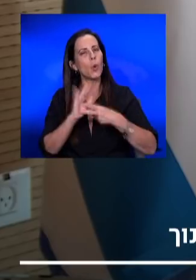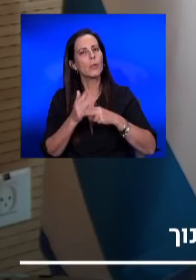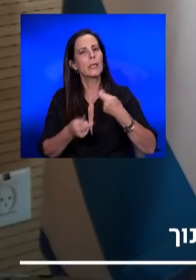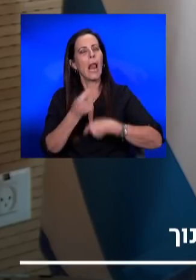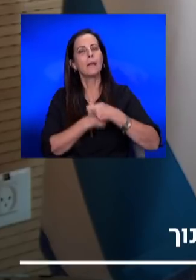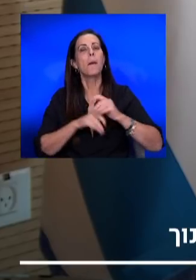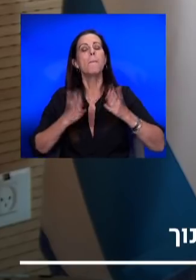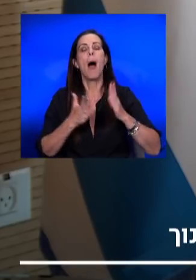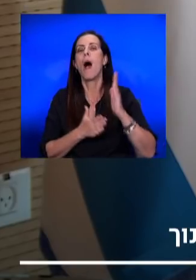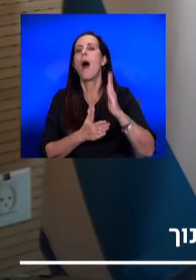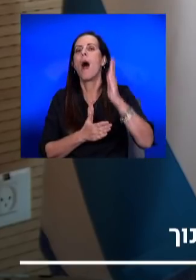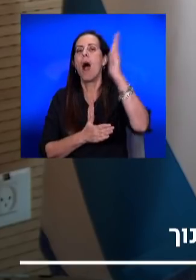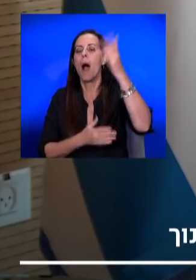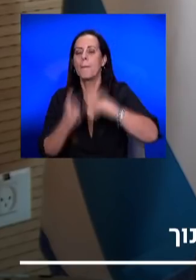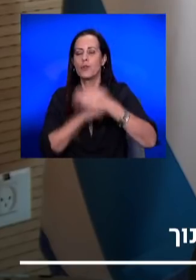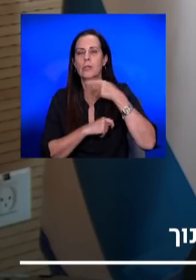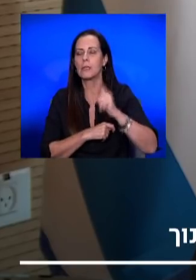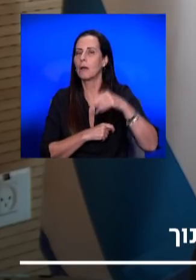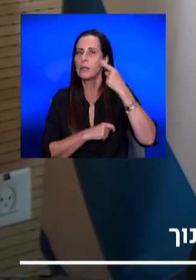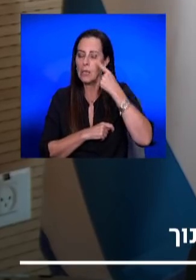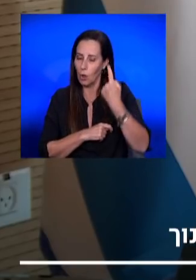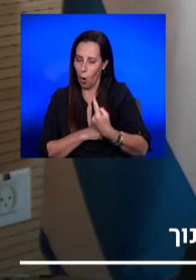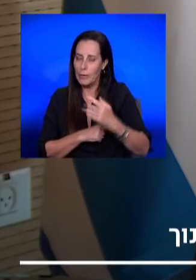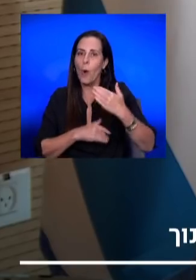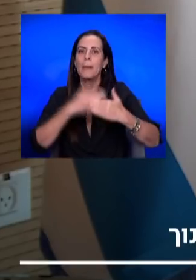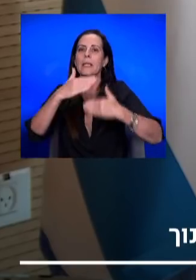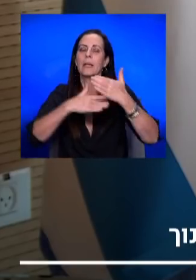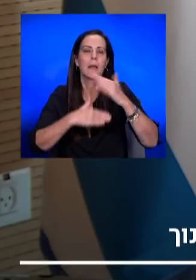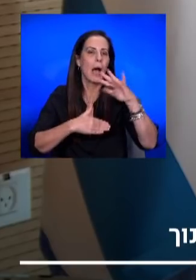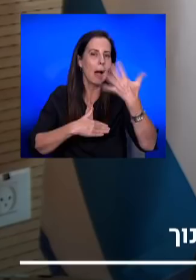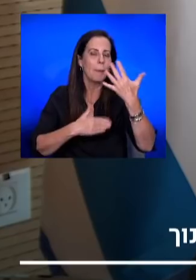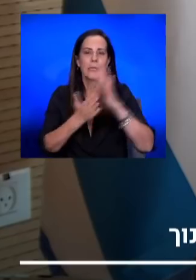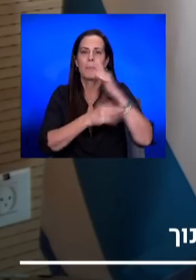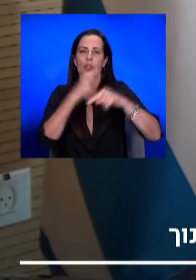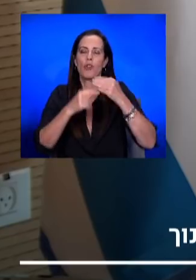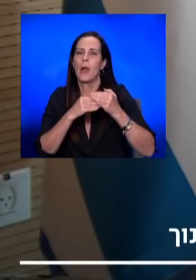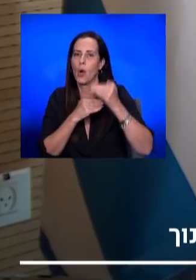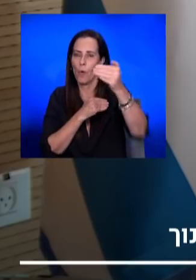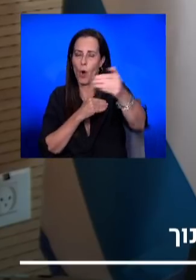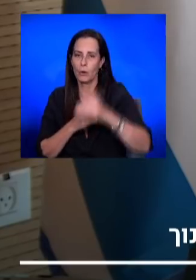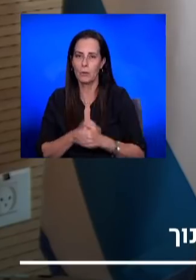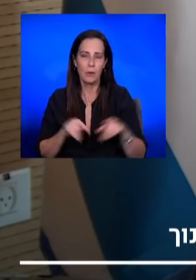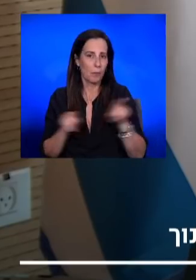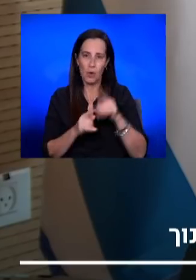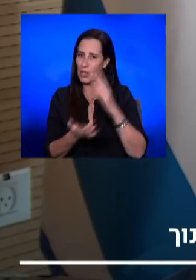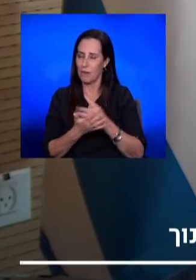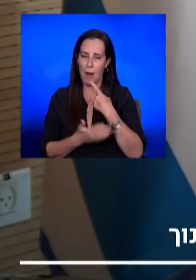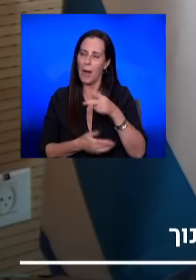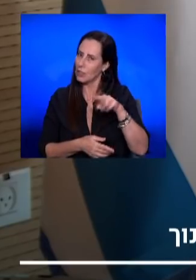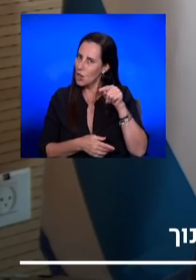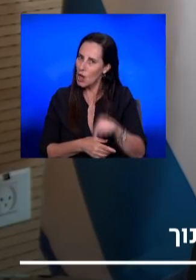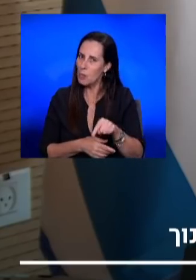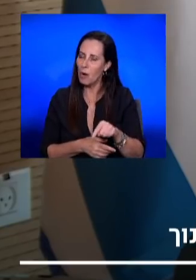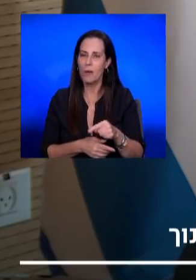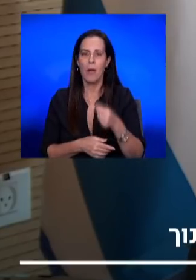לאן המשק הישראלי צריך לראות את עצמו מתקדם ב-5-15 שנה הקרובות. וכפי שאמרת, יש פה